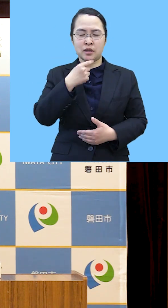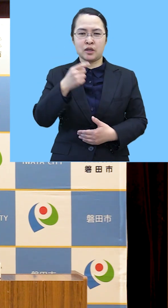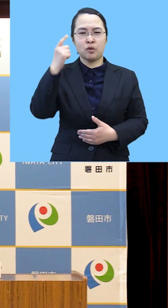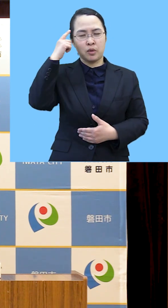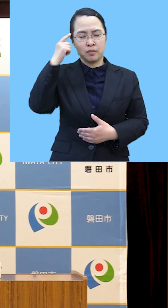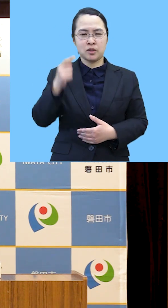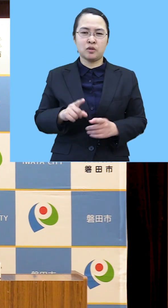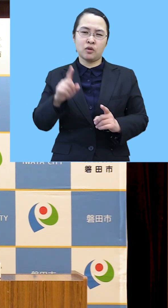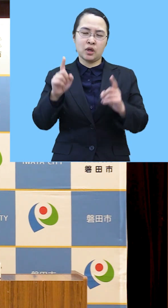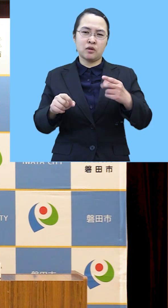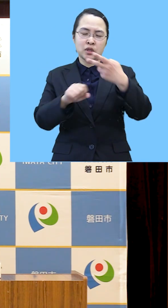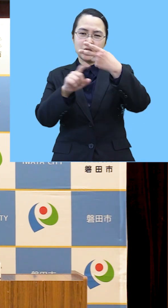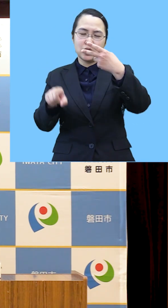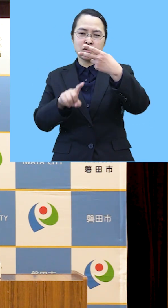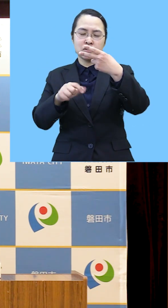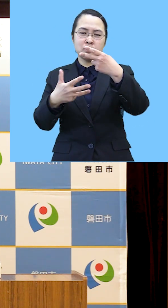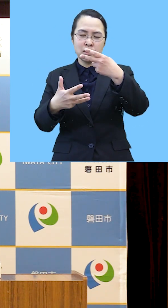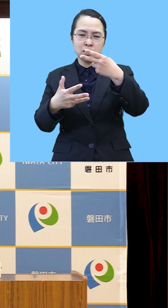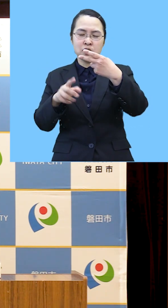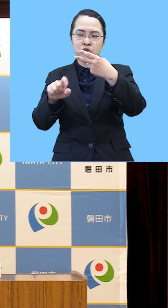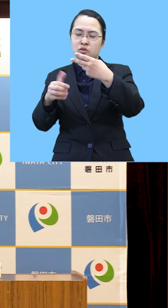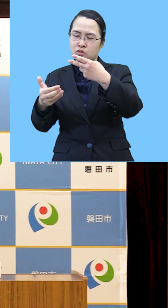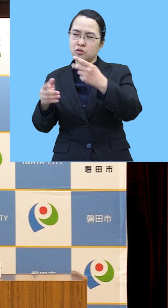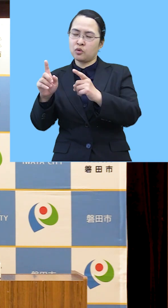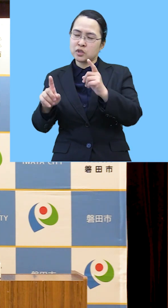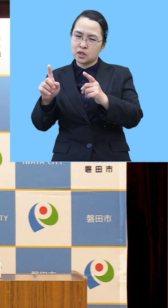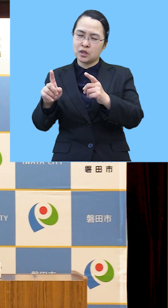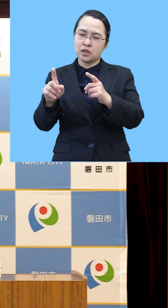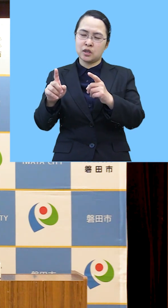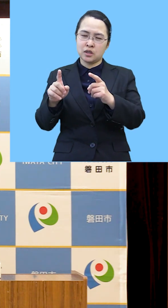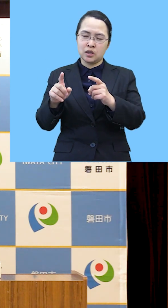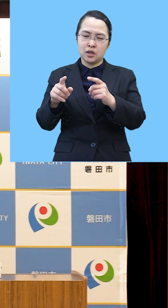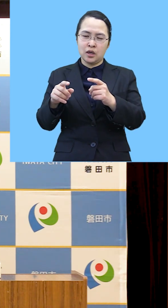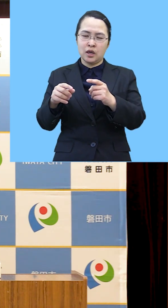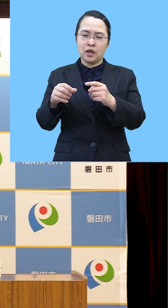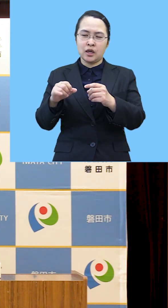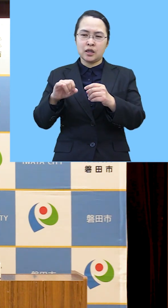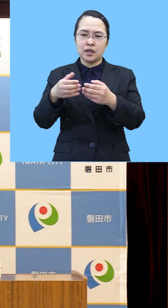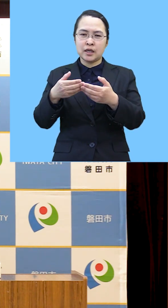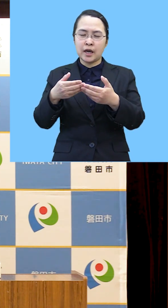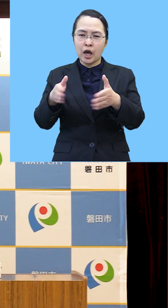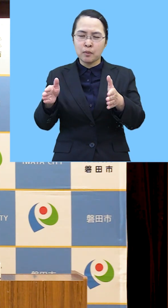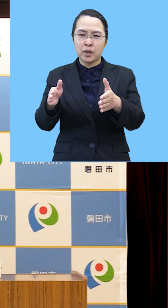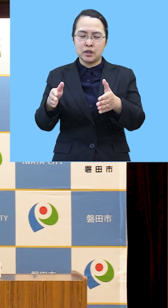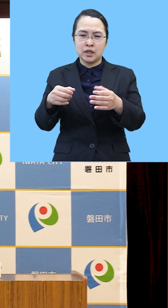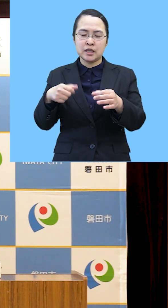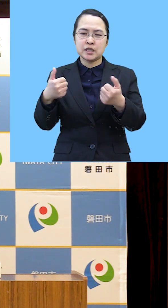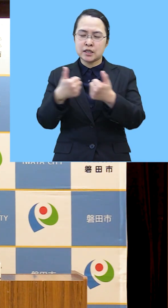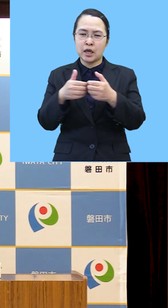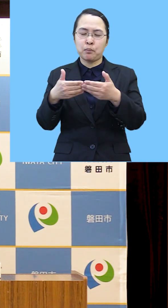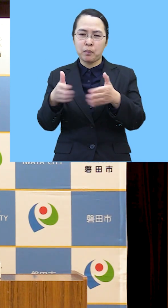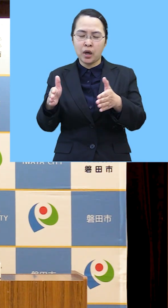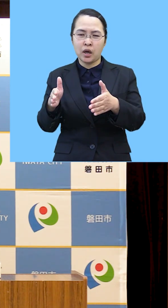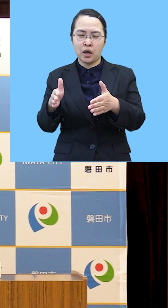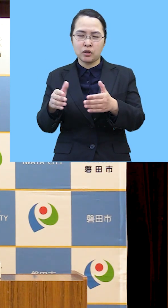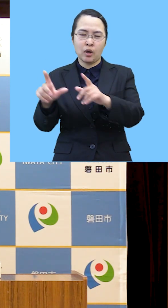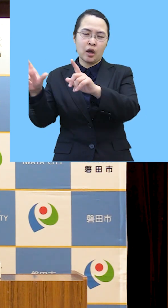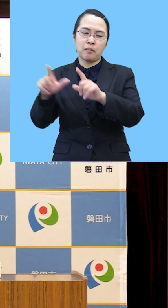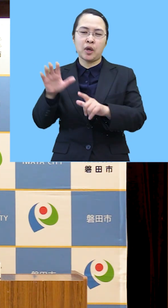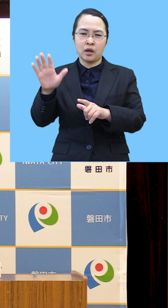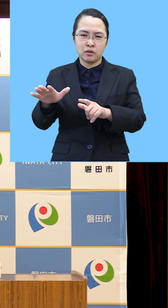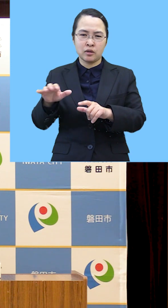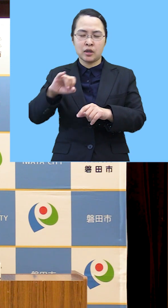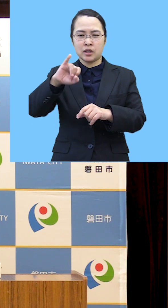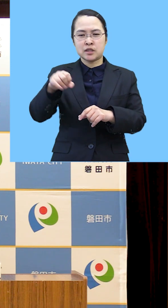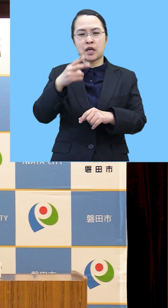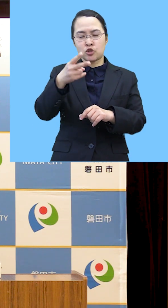います。いずれにしても2月18日か19日から開幕ということが発表されておりますので、J2 の舞